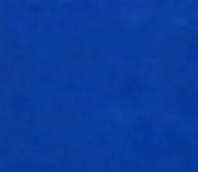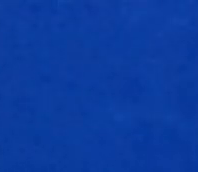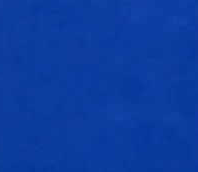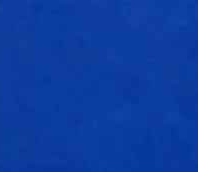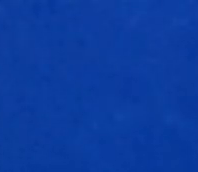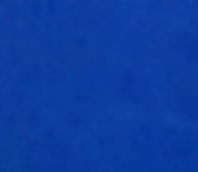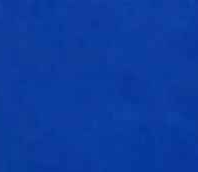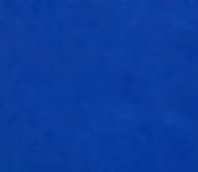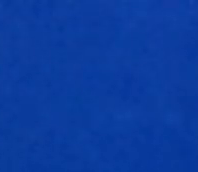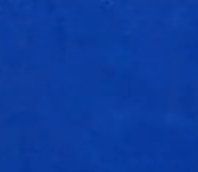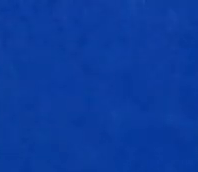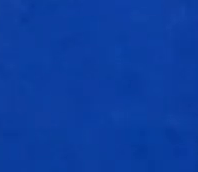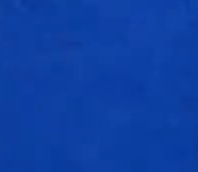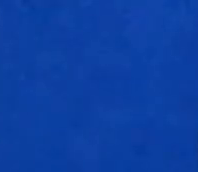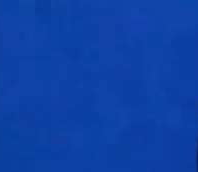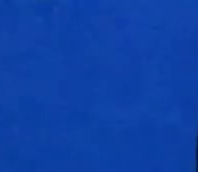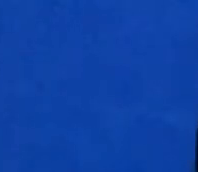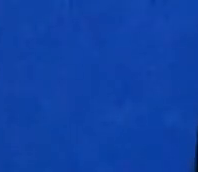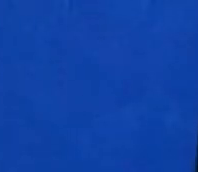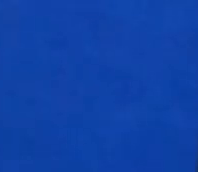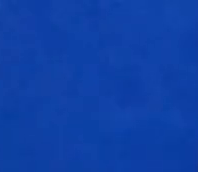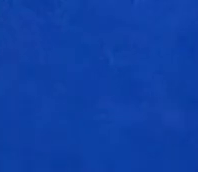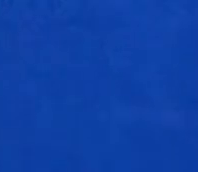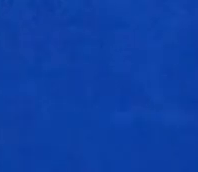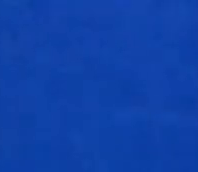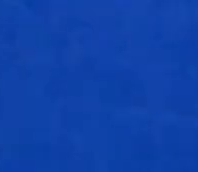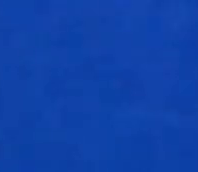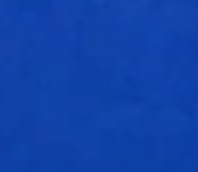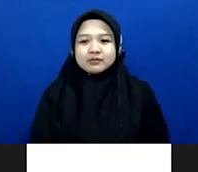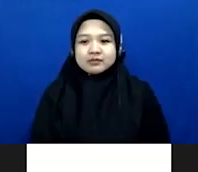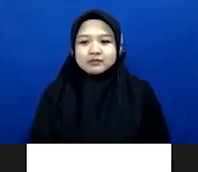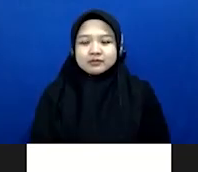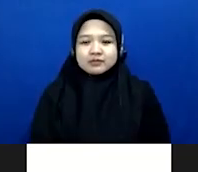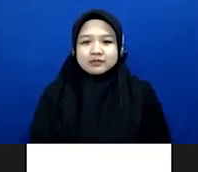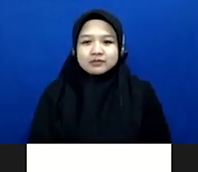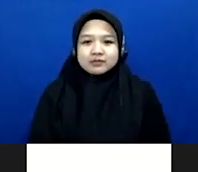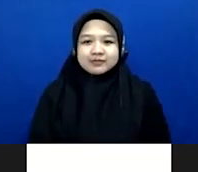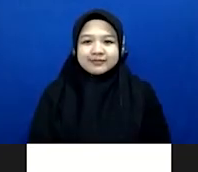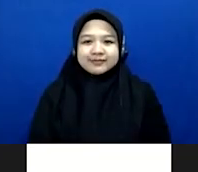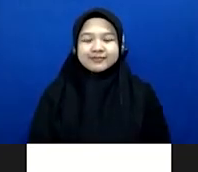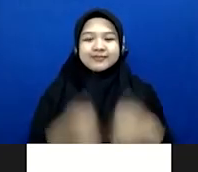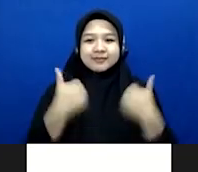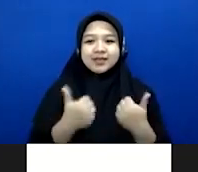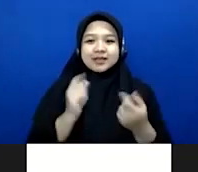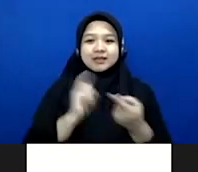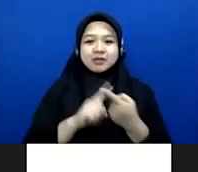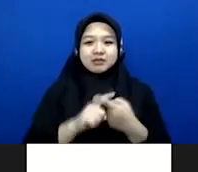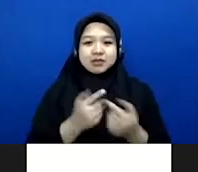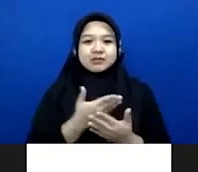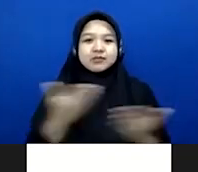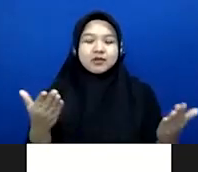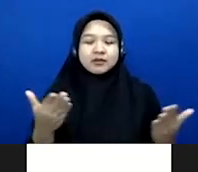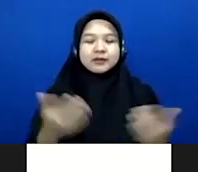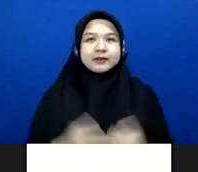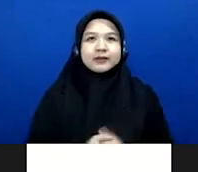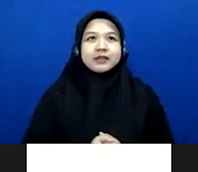mungkin itu dulu ya dari saya gitu Mas Ajiwan terima kasih baik teman-teman sekalian ya teman